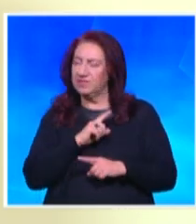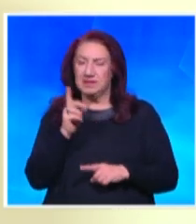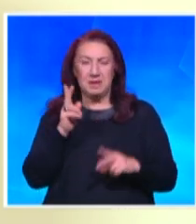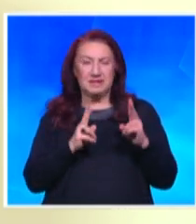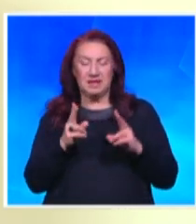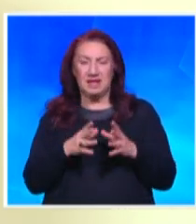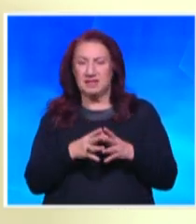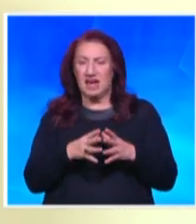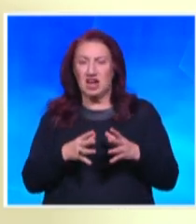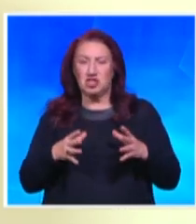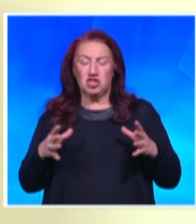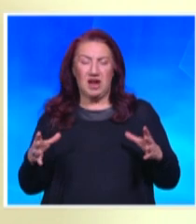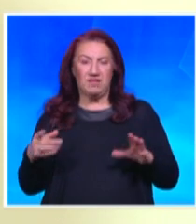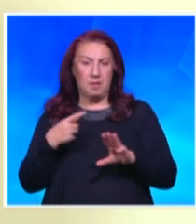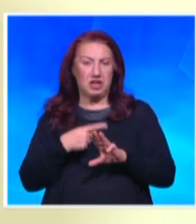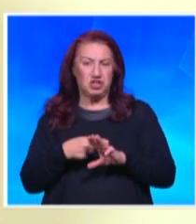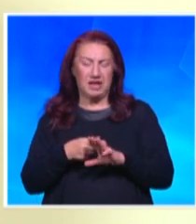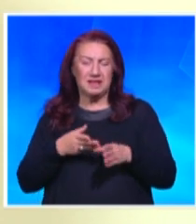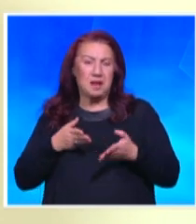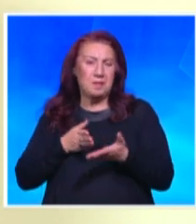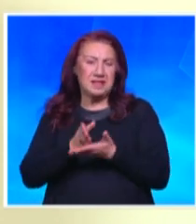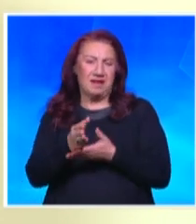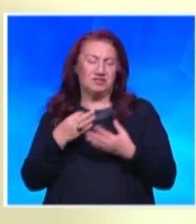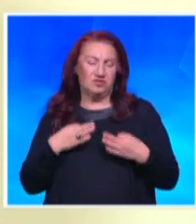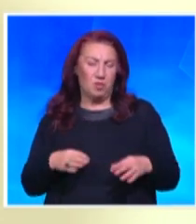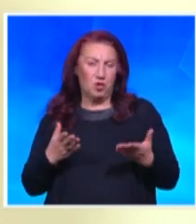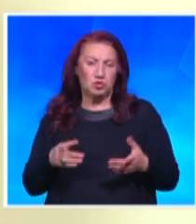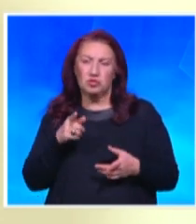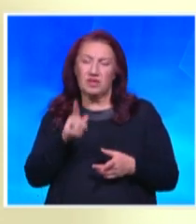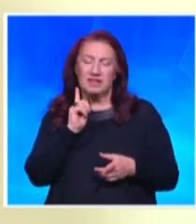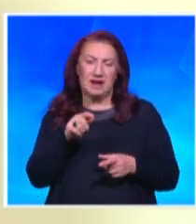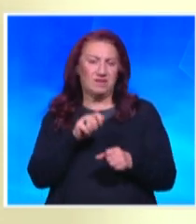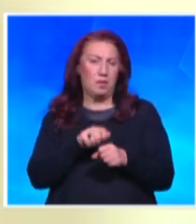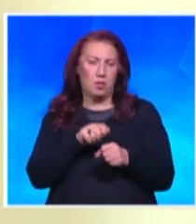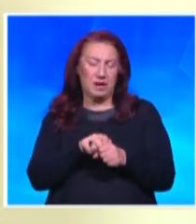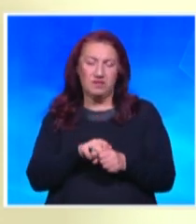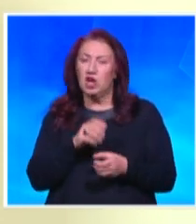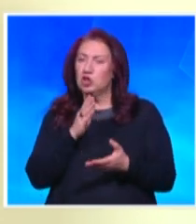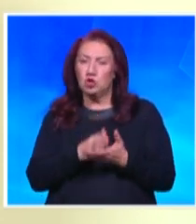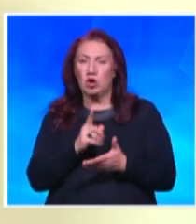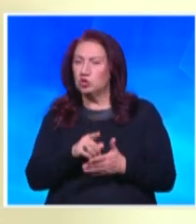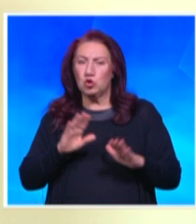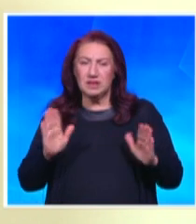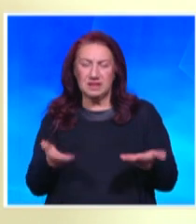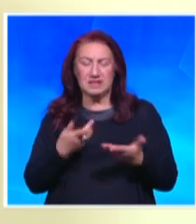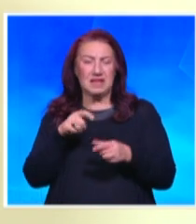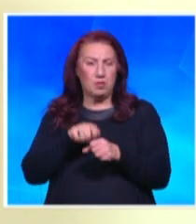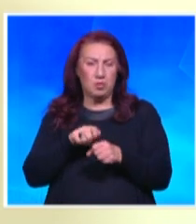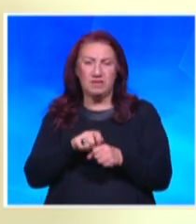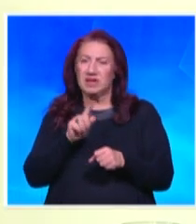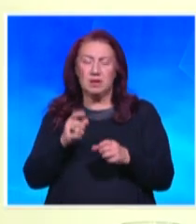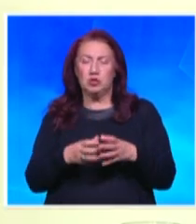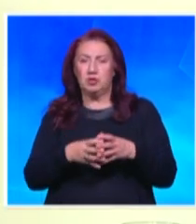повече страни връщат контрола на границата. Шенген трябва да бъде поправен. Докато това не се случи, не можем да разширим това